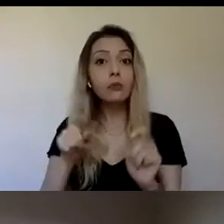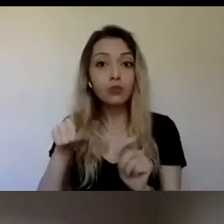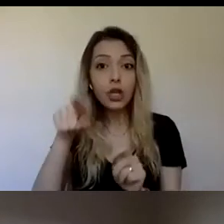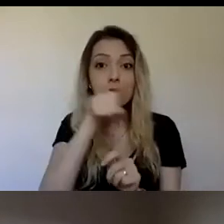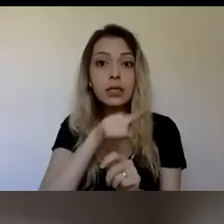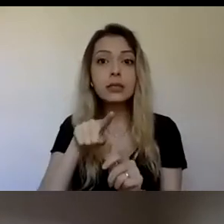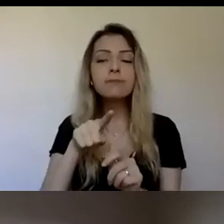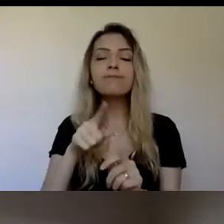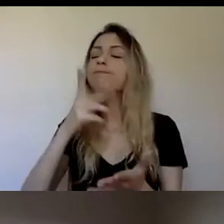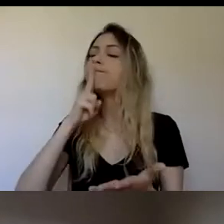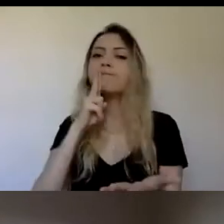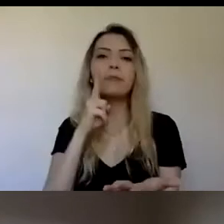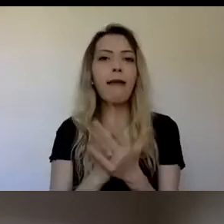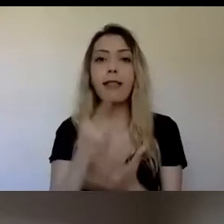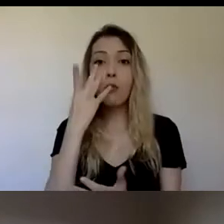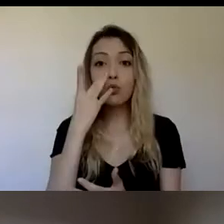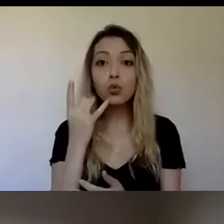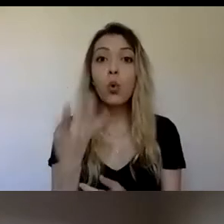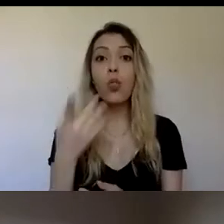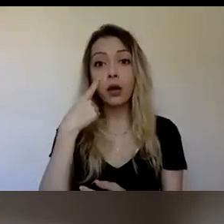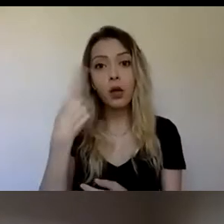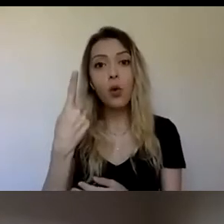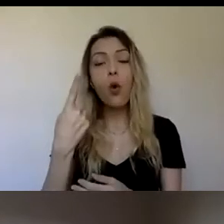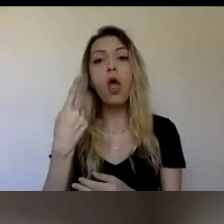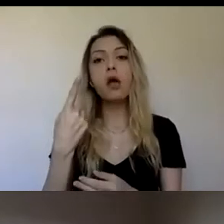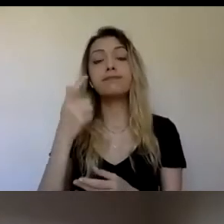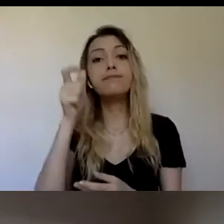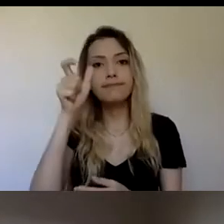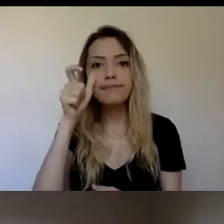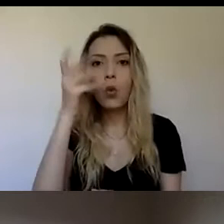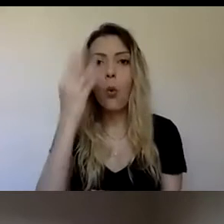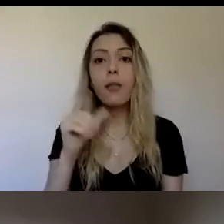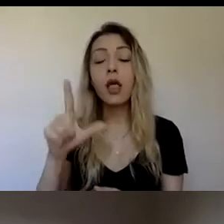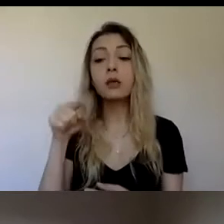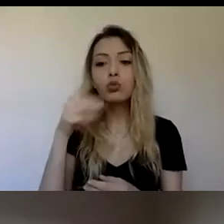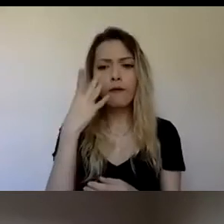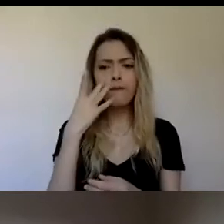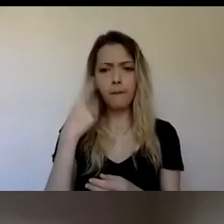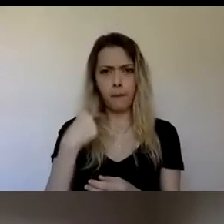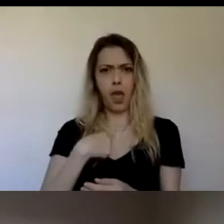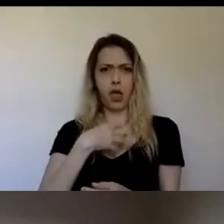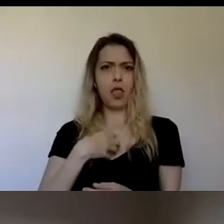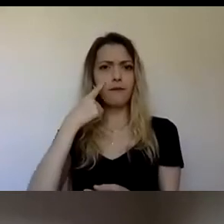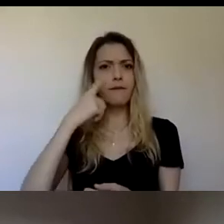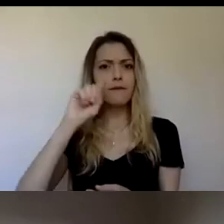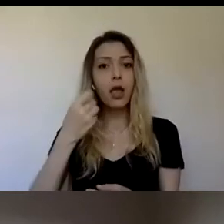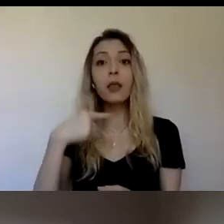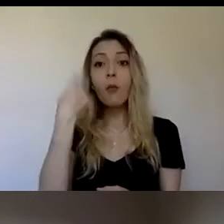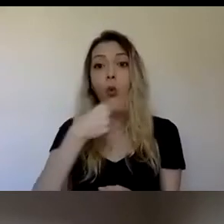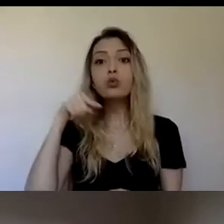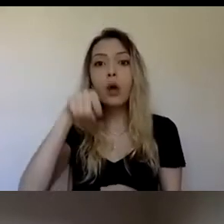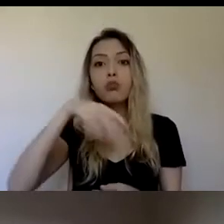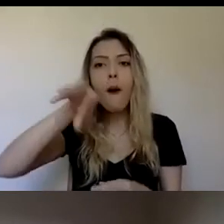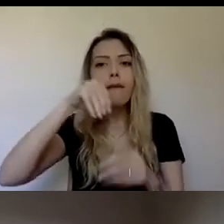araç olduğunun farkına vardım. O yüzden de o süreden beri bu alanda özellikle dikkatimi